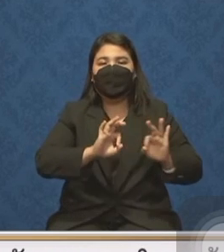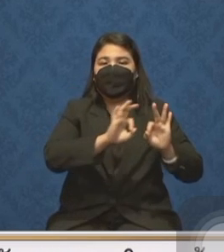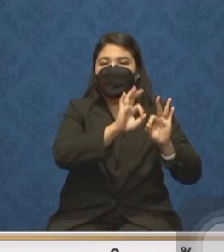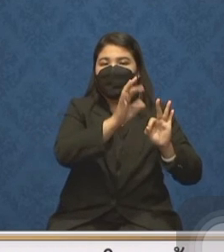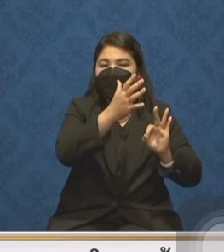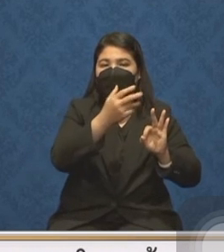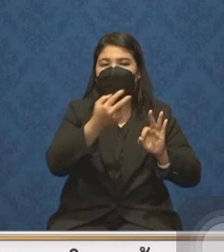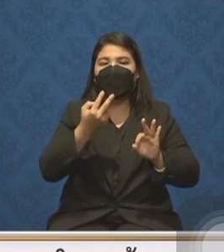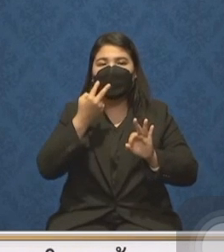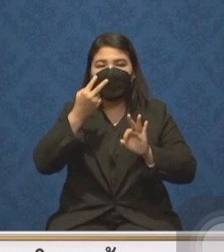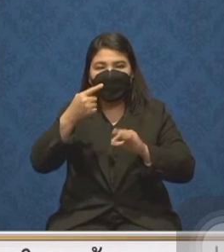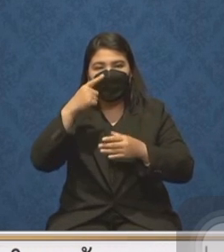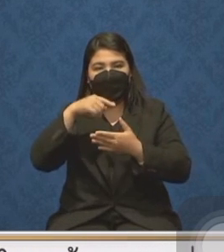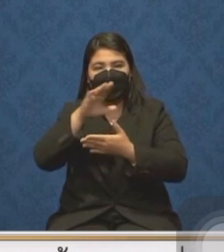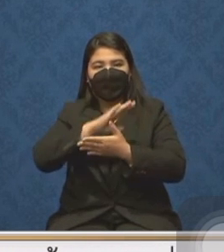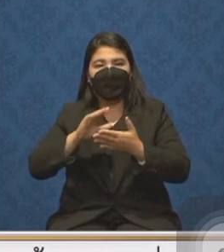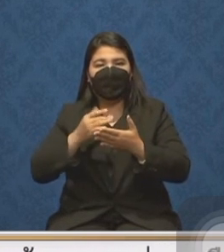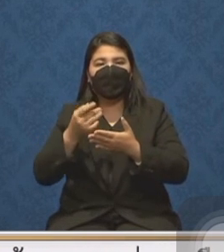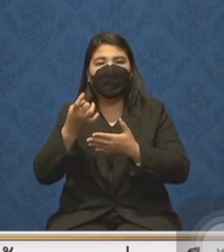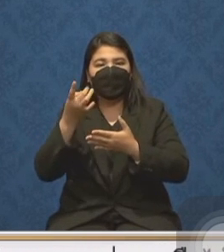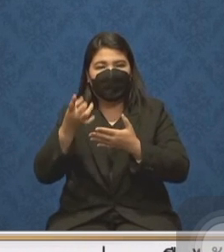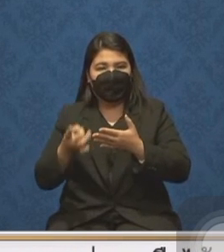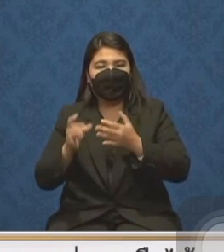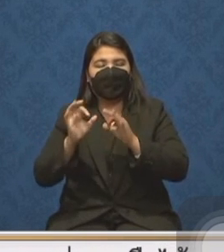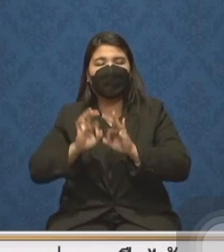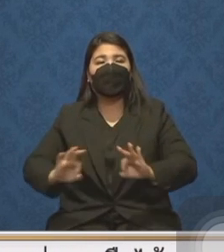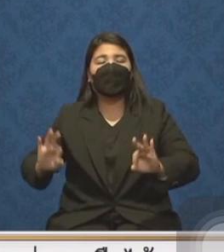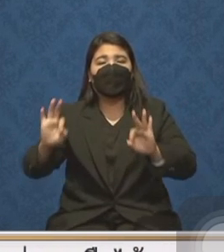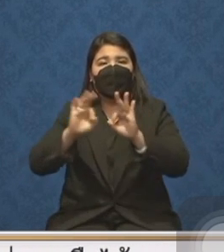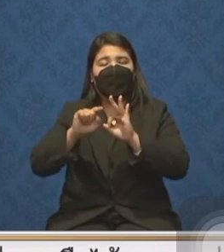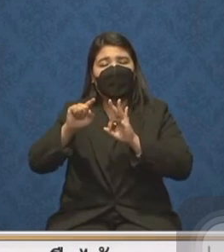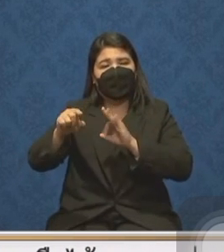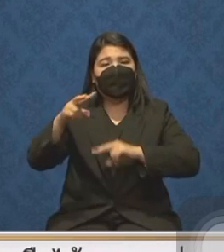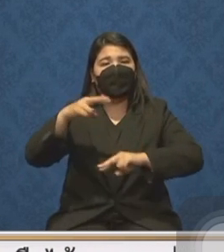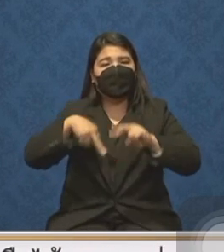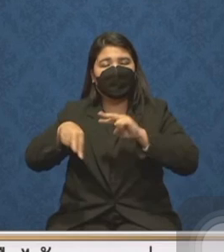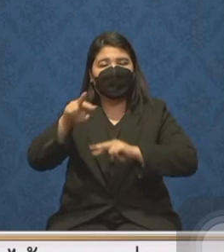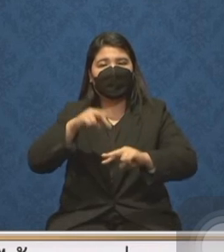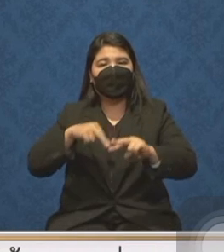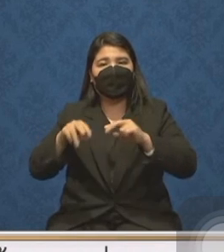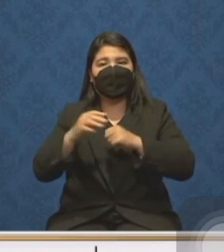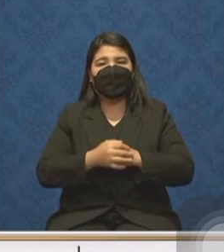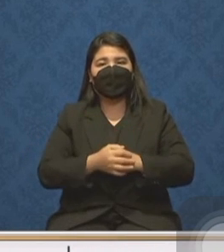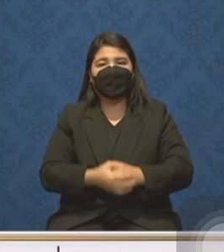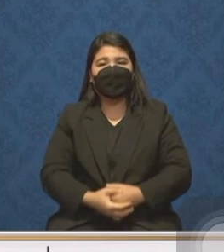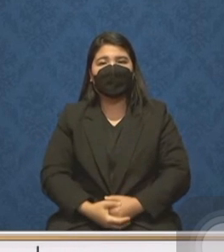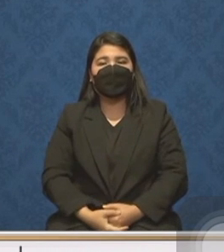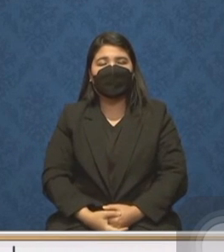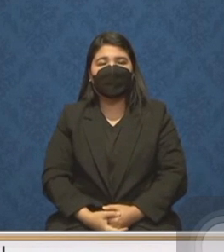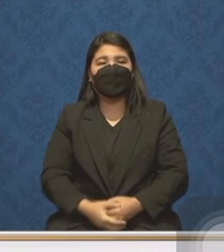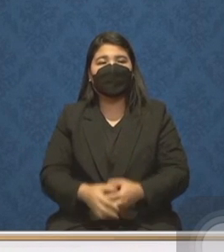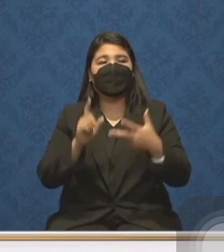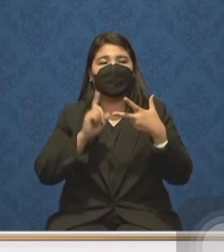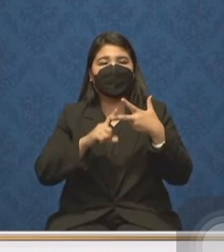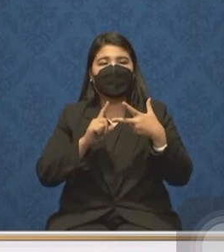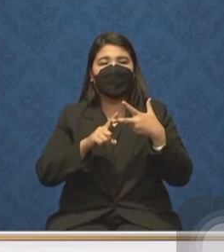นี้และเราต้องรักษาทรัพยากรที่มีค่าที่สุดตรงนั้นไว้ให้ได้ครับข้อ3